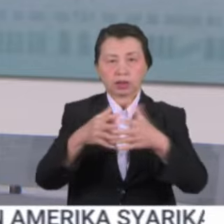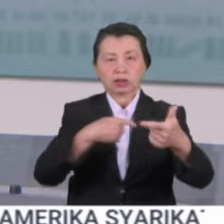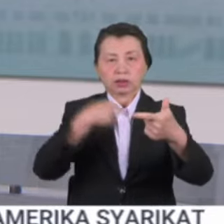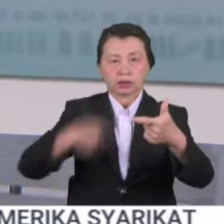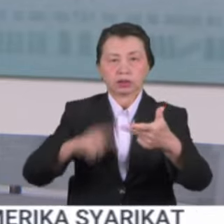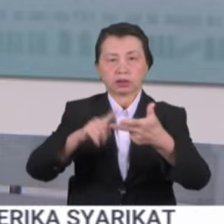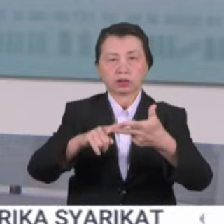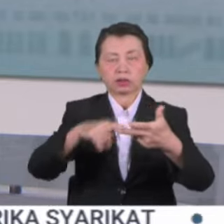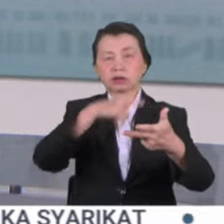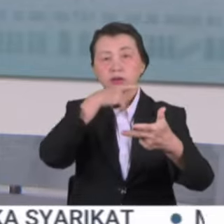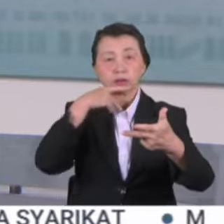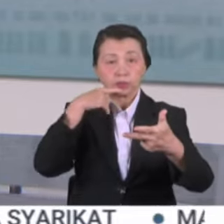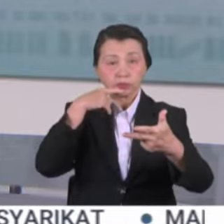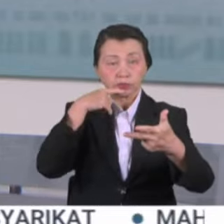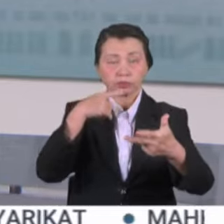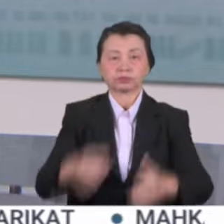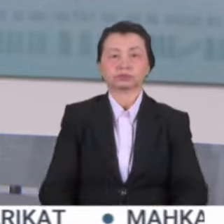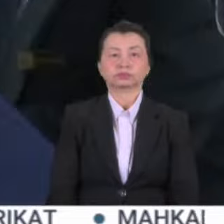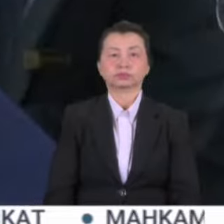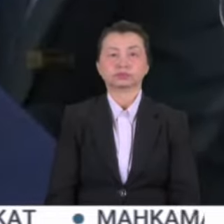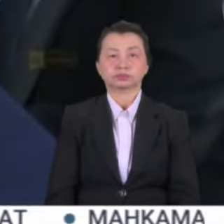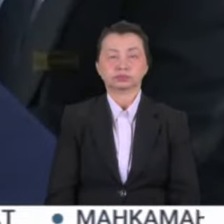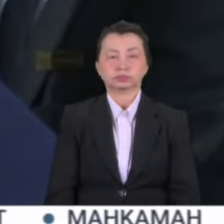Syarikat, China dan Rusia.